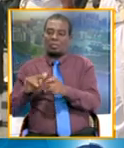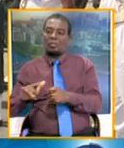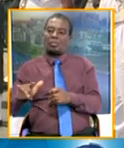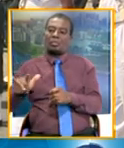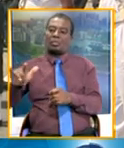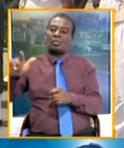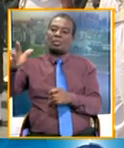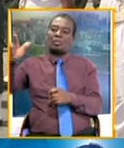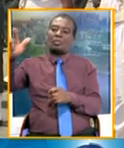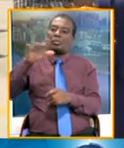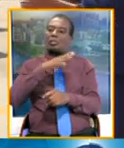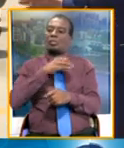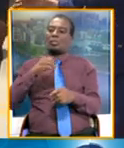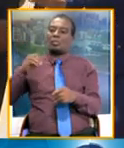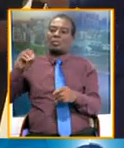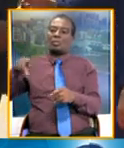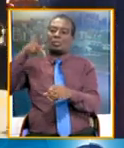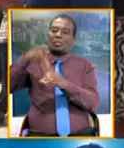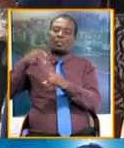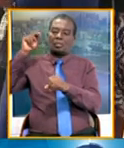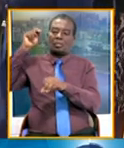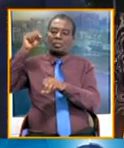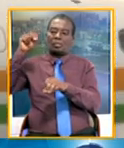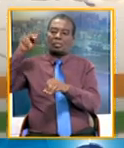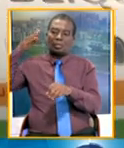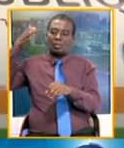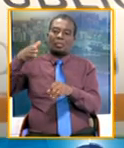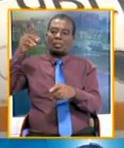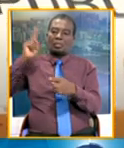Paris, en France donc. Il prendra part à cet événement.